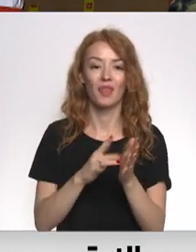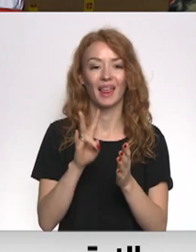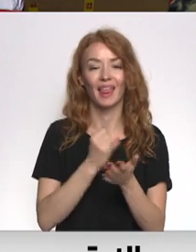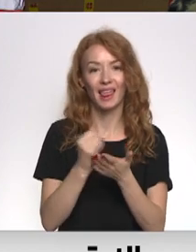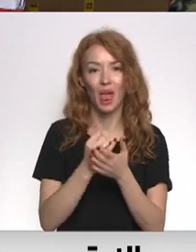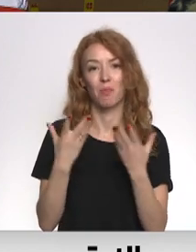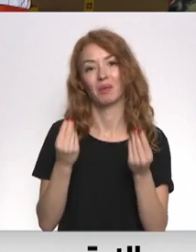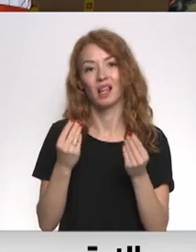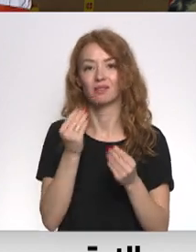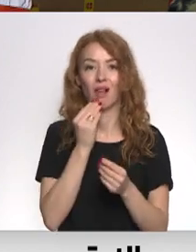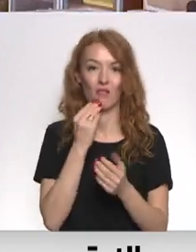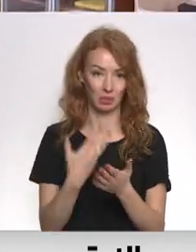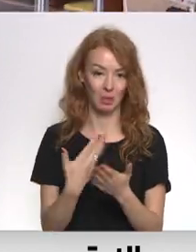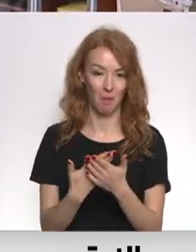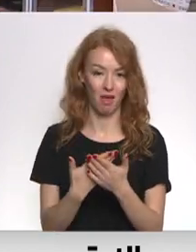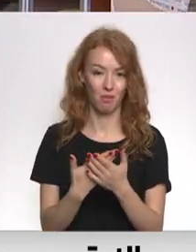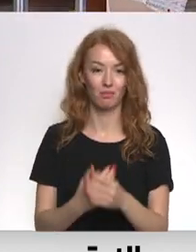higiena, mitras salvetes, piemēram.